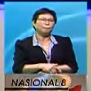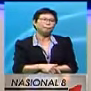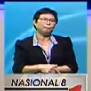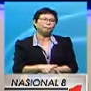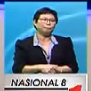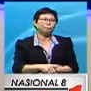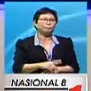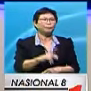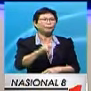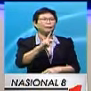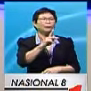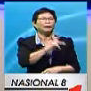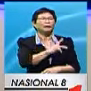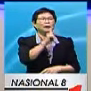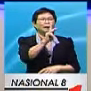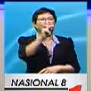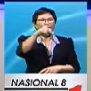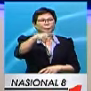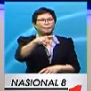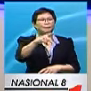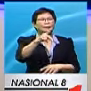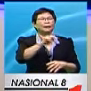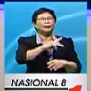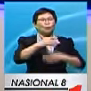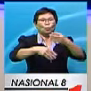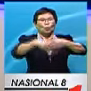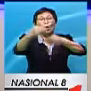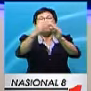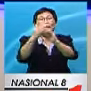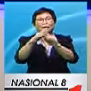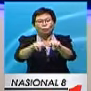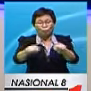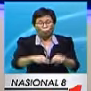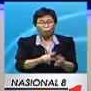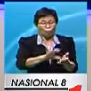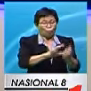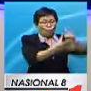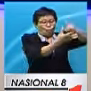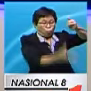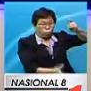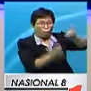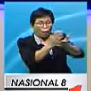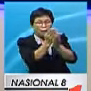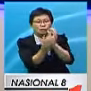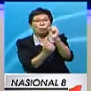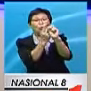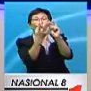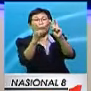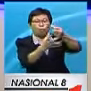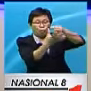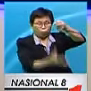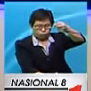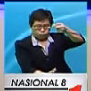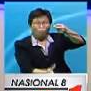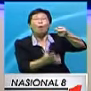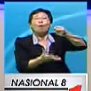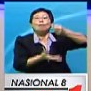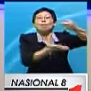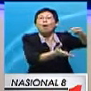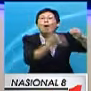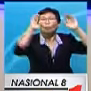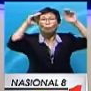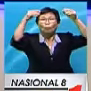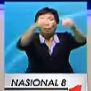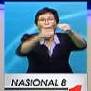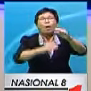Sementara itu, Kementerian Kemajuan Luar Bandar dan Wilayah akan memohon peruntukan lebih besar pada bajet 2017 bagi memberi fokus berkaitan